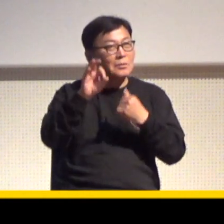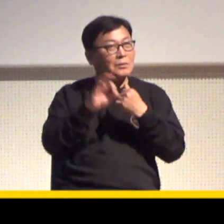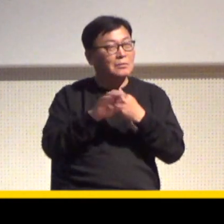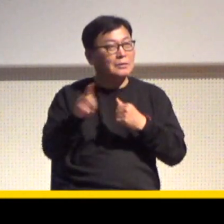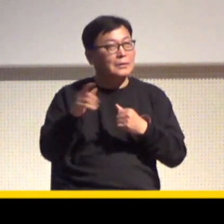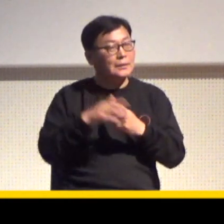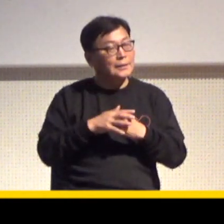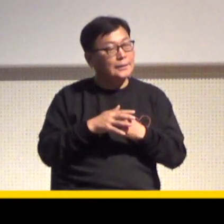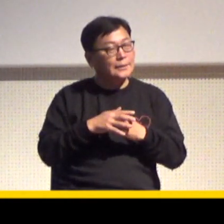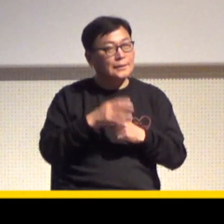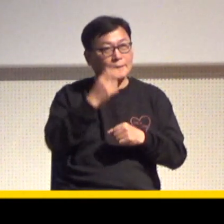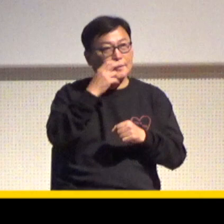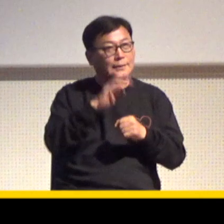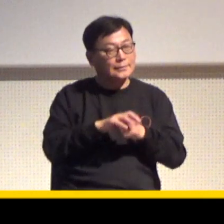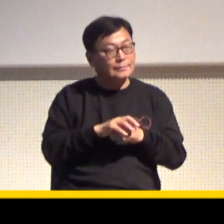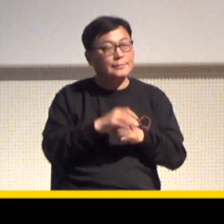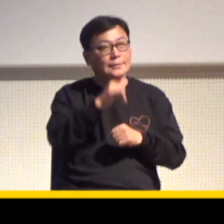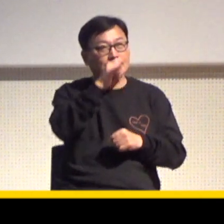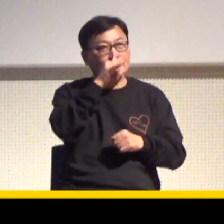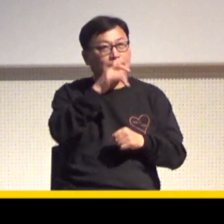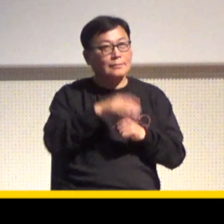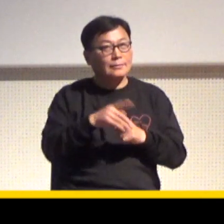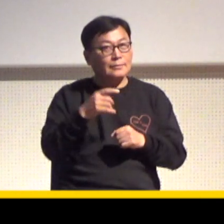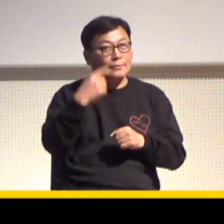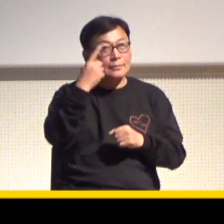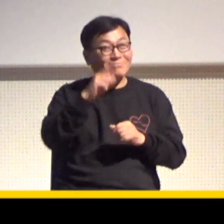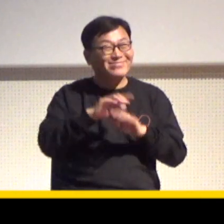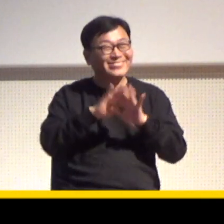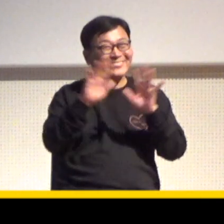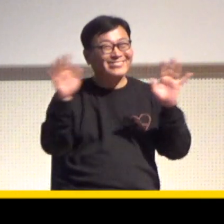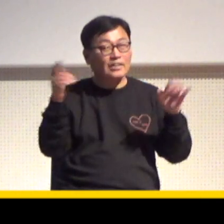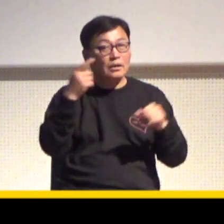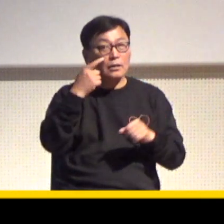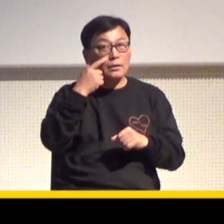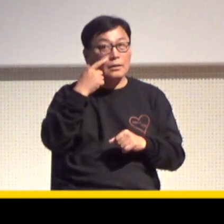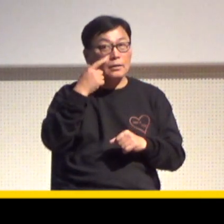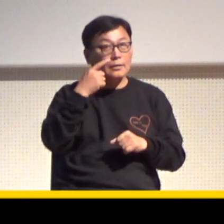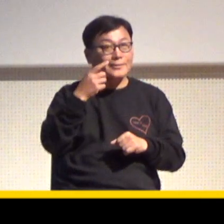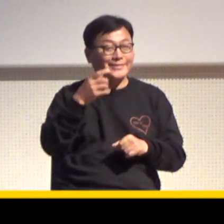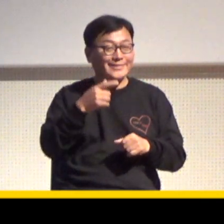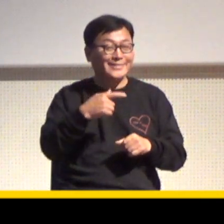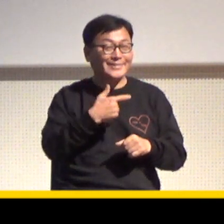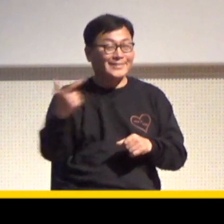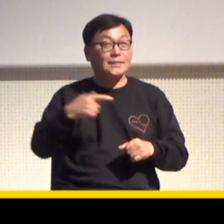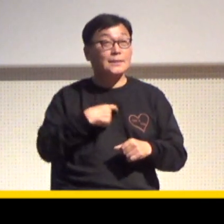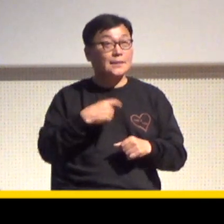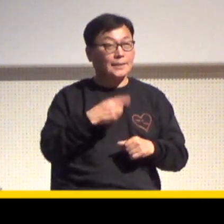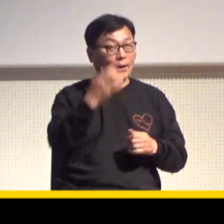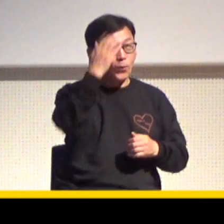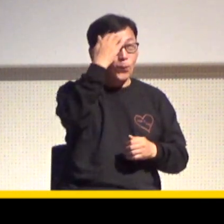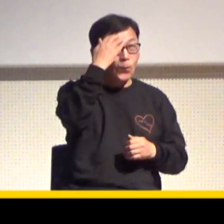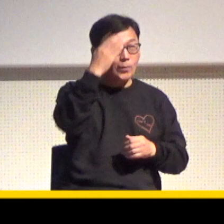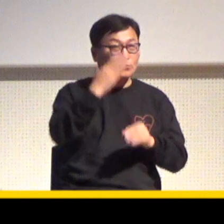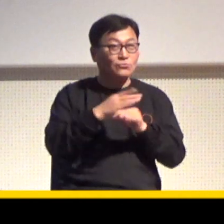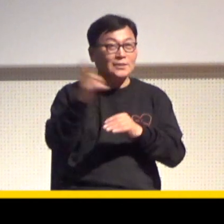억울해 죽겠어요. 속상하죠. 억울하고 저 낯빛이 밝은 네. 게 전 너무 싫어요.